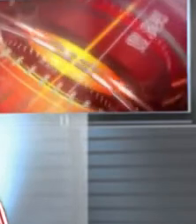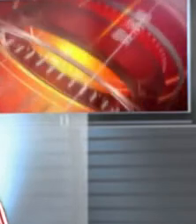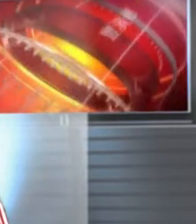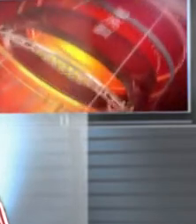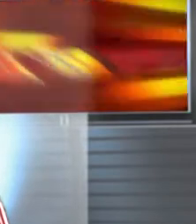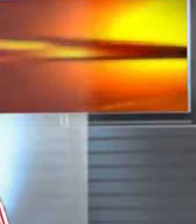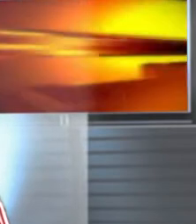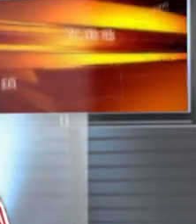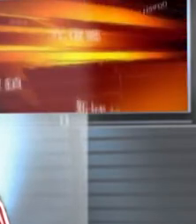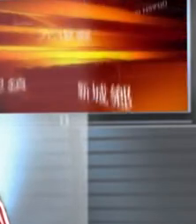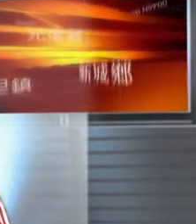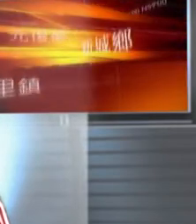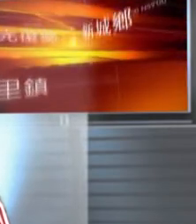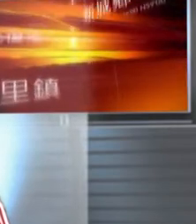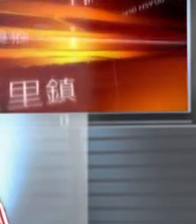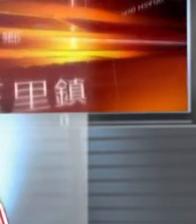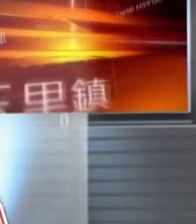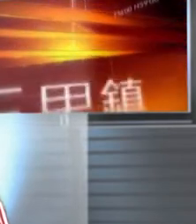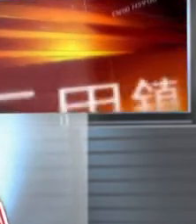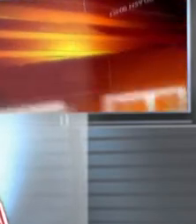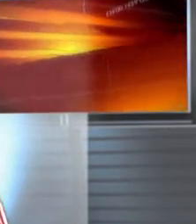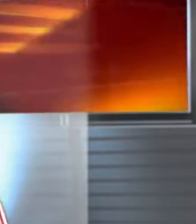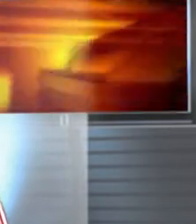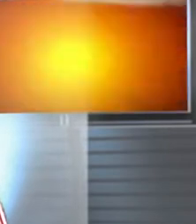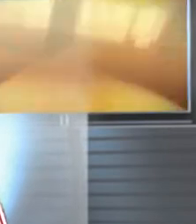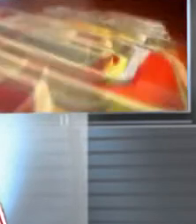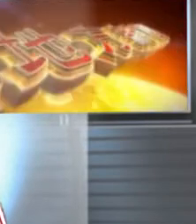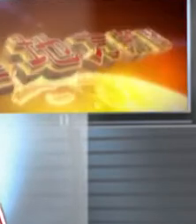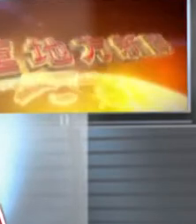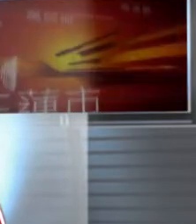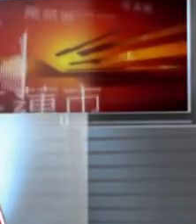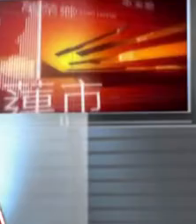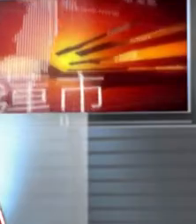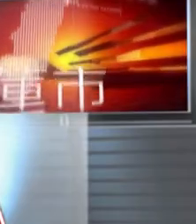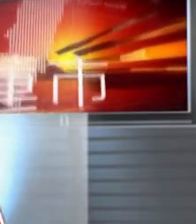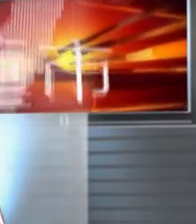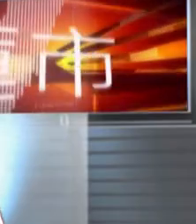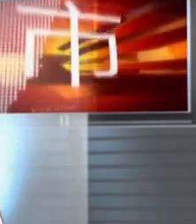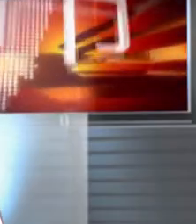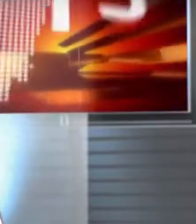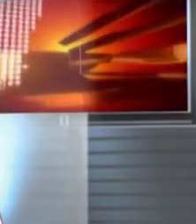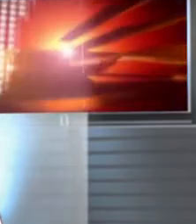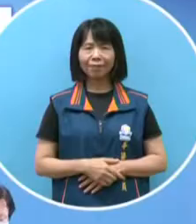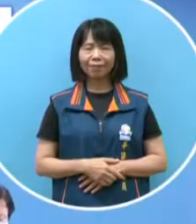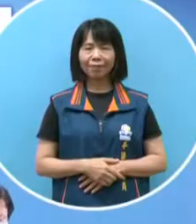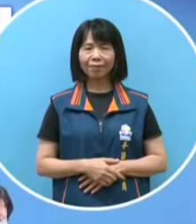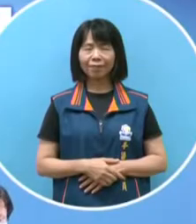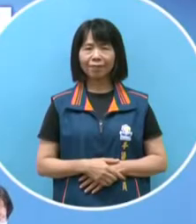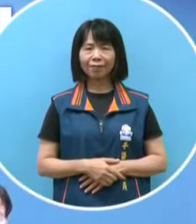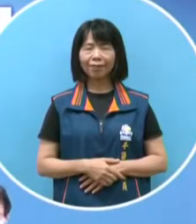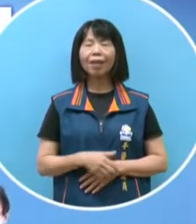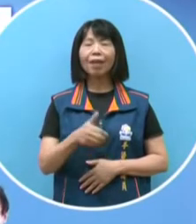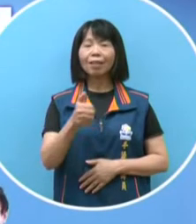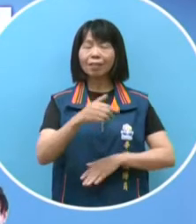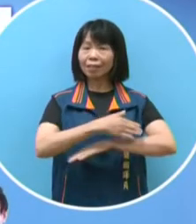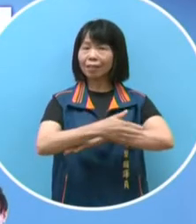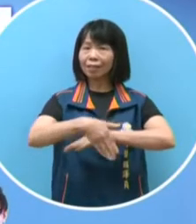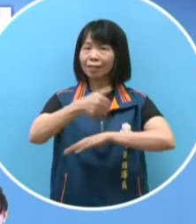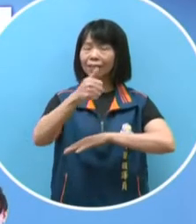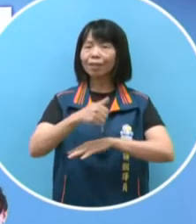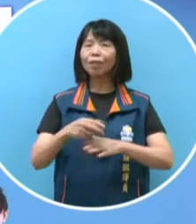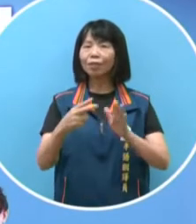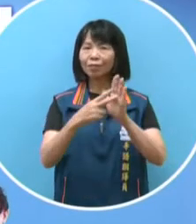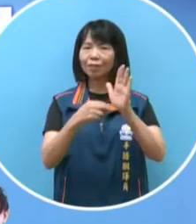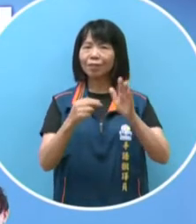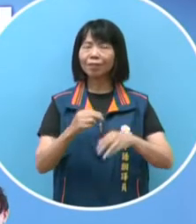微解封有条件松绑的政策表示，花莲县府将会再进行研议，另行说明。 县长徐正伟、秘书长张